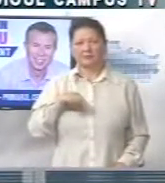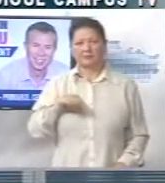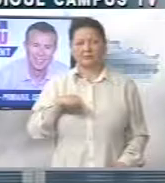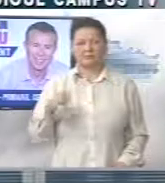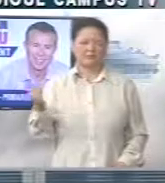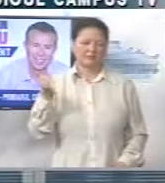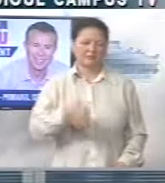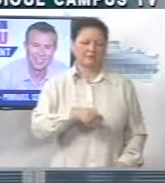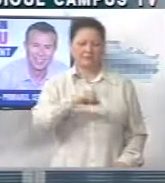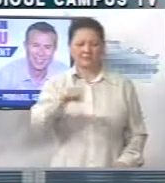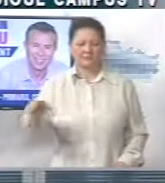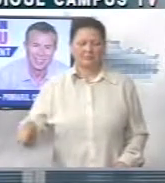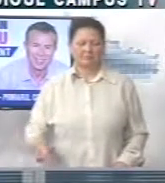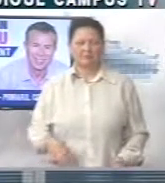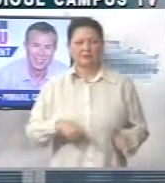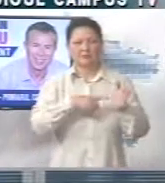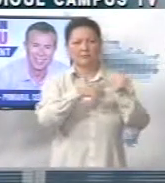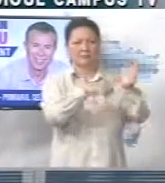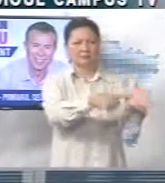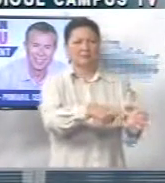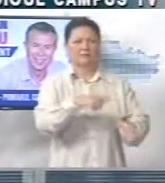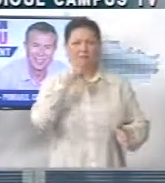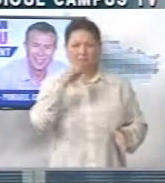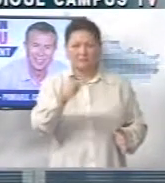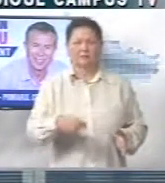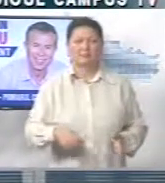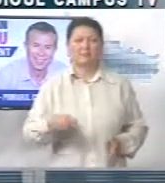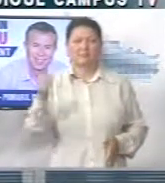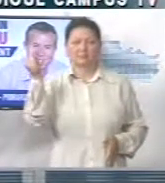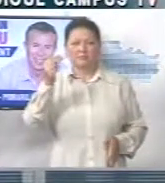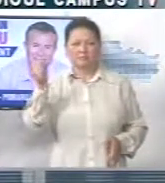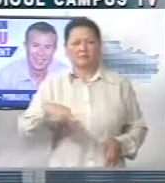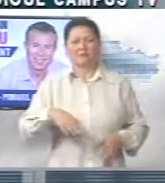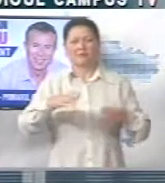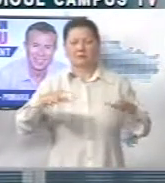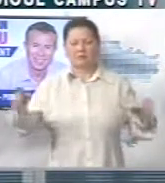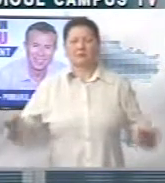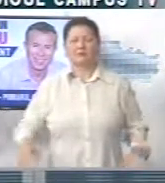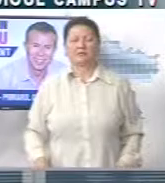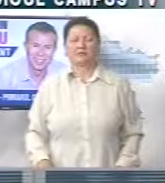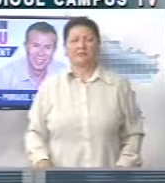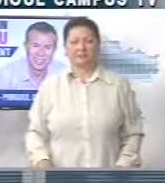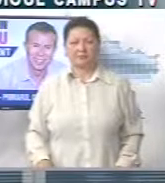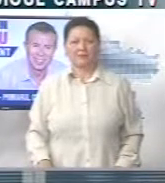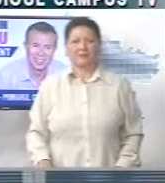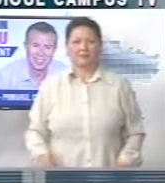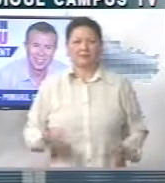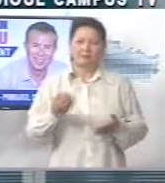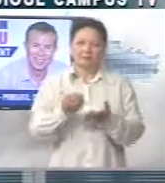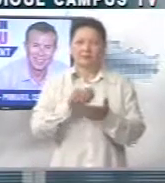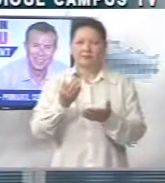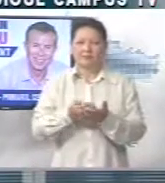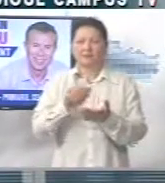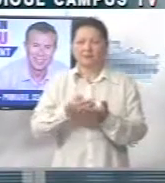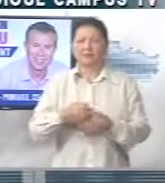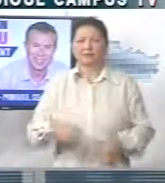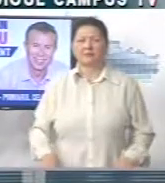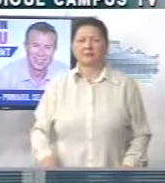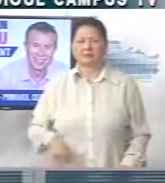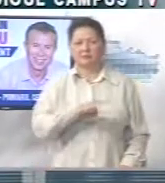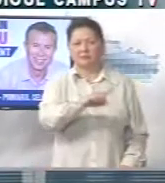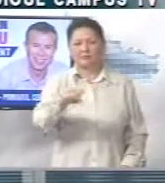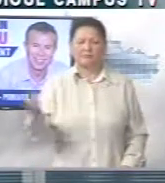un teanc de propuneri, promisiuni și fel de fel de proiecte, mai mult sau mai puțin sustenabile, mai mult sau mai puțin reale, pe care